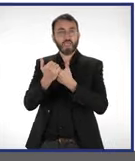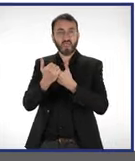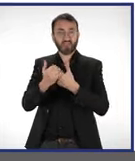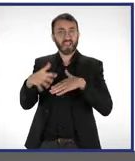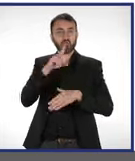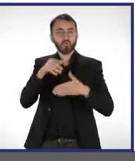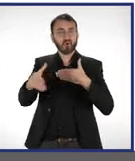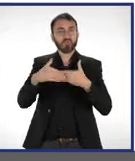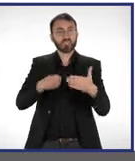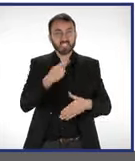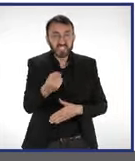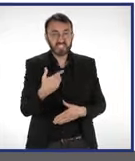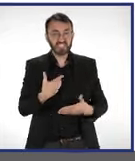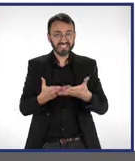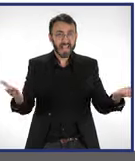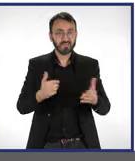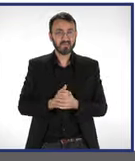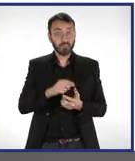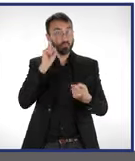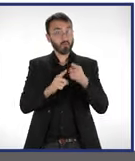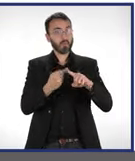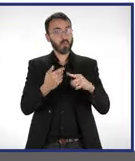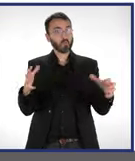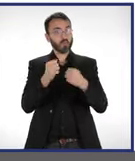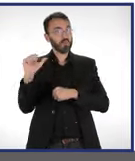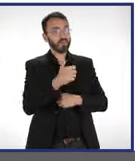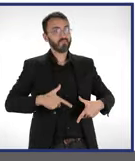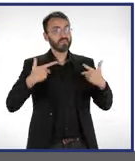férié. Je vous l'avais dit, c'est très simple. Et surtout,